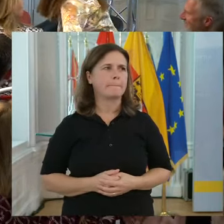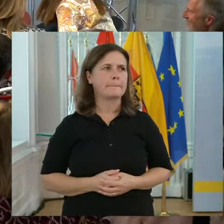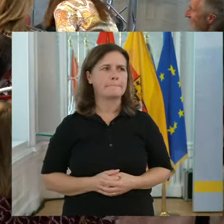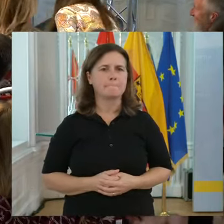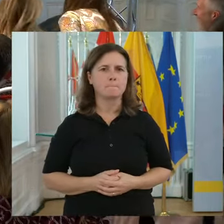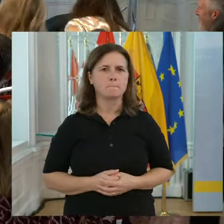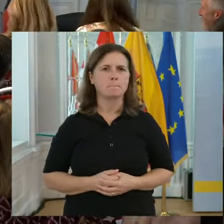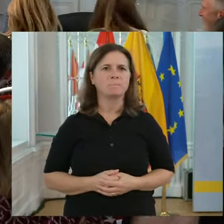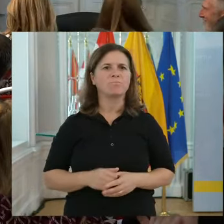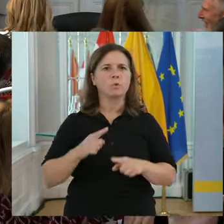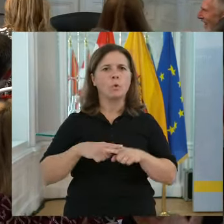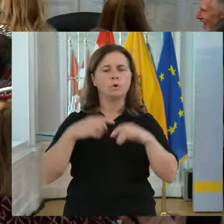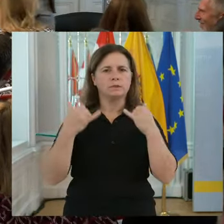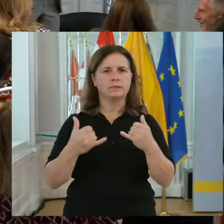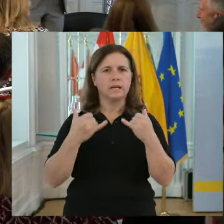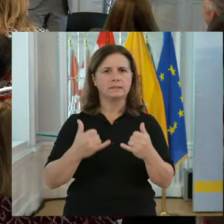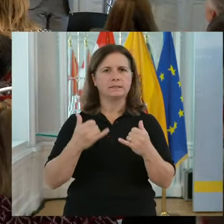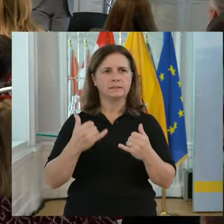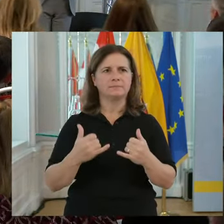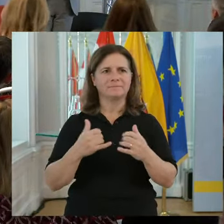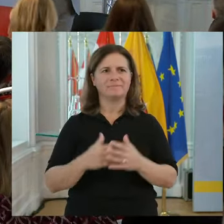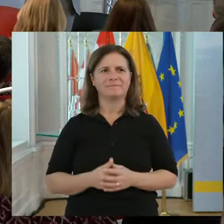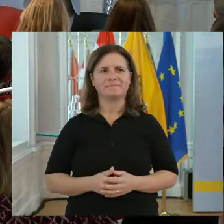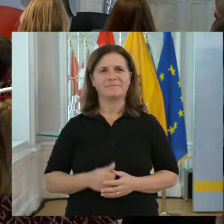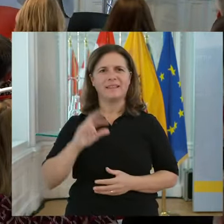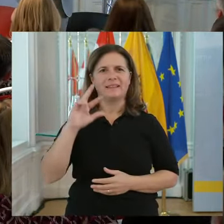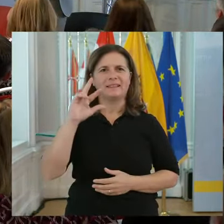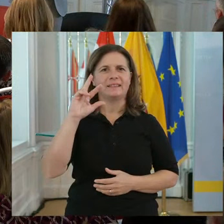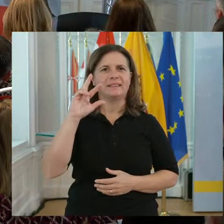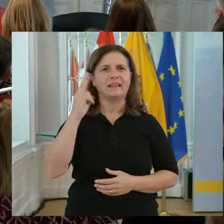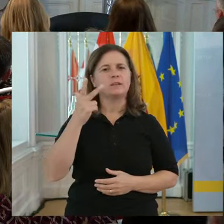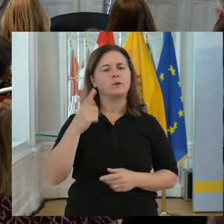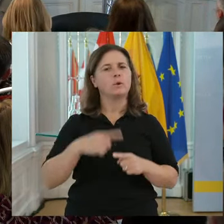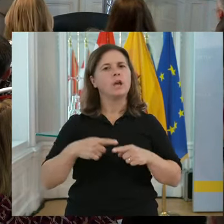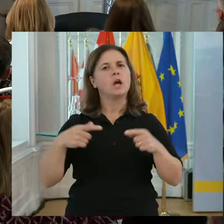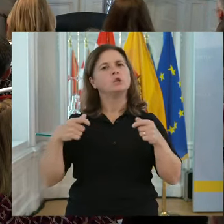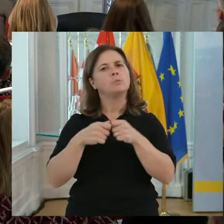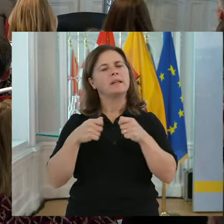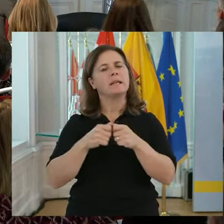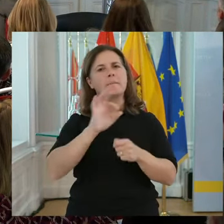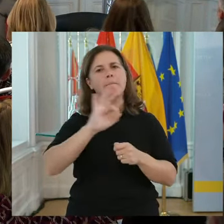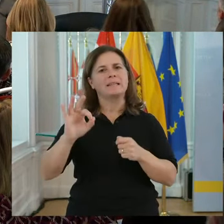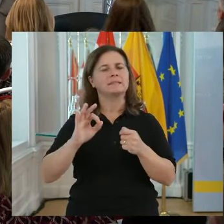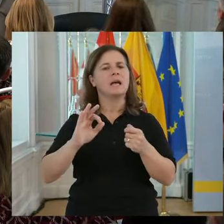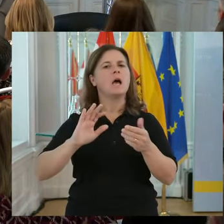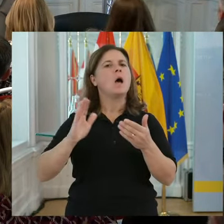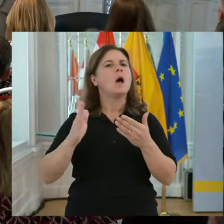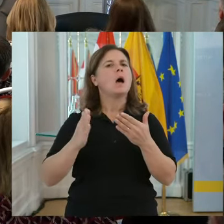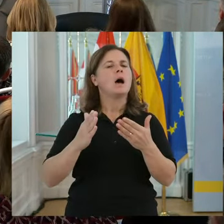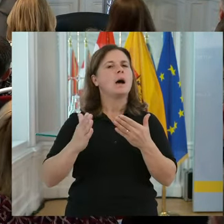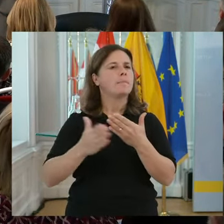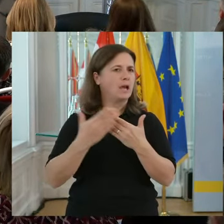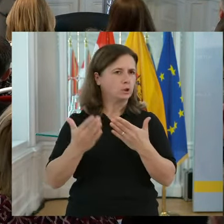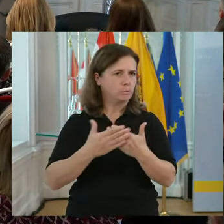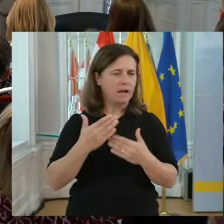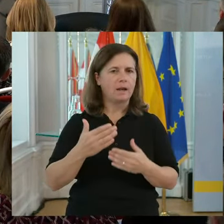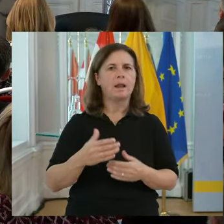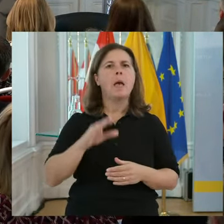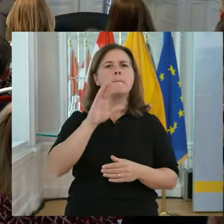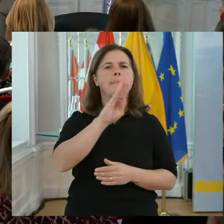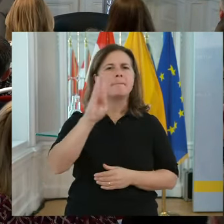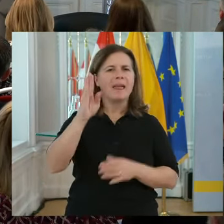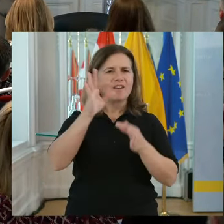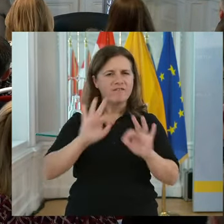Ja, und damit kommen wir zum dritten und der spannenden Best-Practice-Beispiele von Kärntner Unternehmen. Wir haben BB